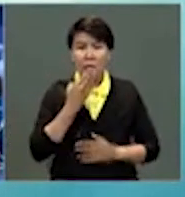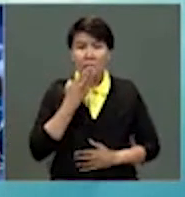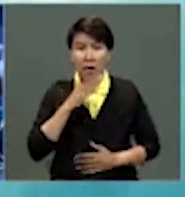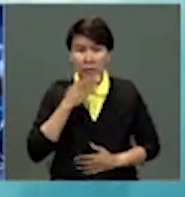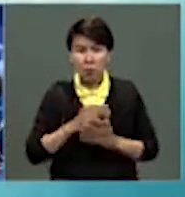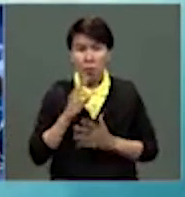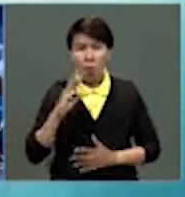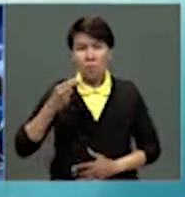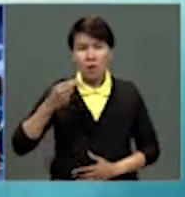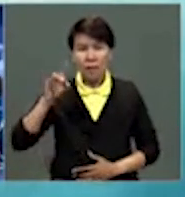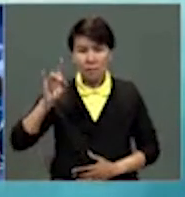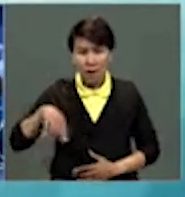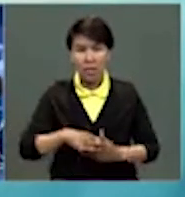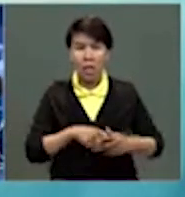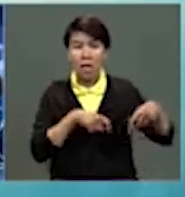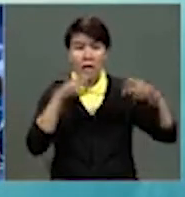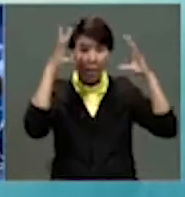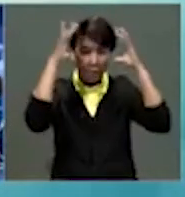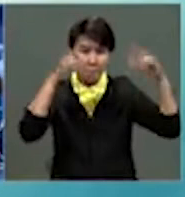หมื่นแปดแล้วก็เม็กซิโกอีกสามหมื่น 200